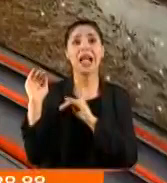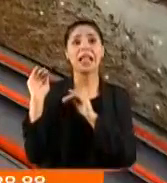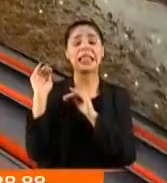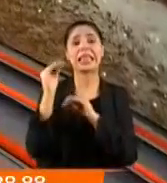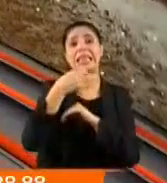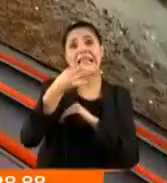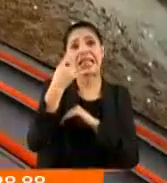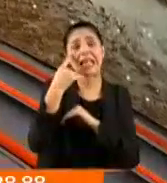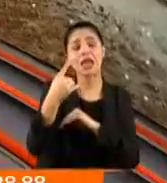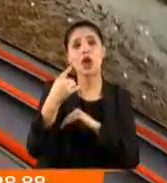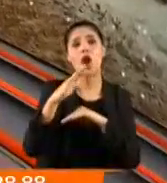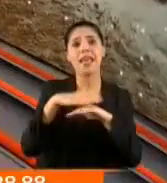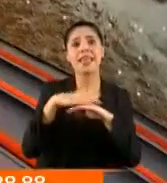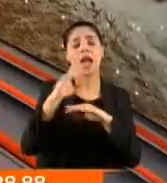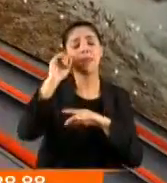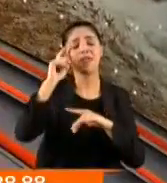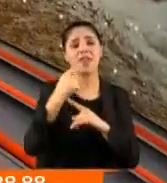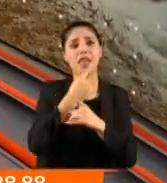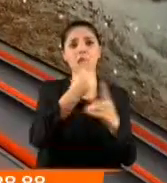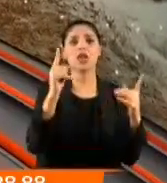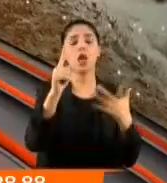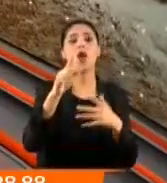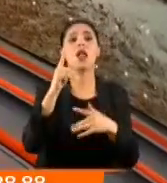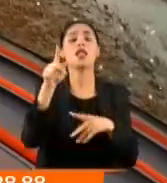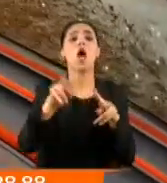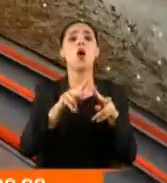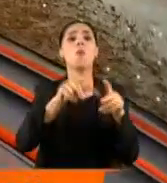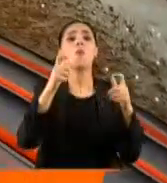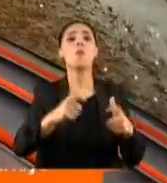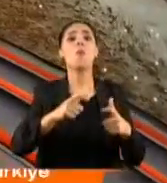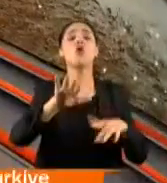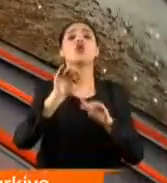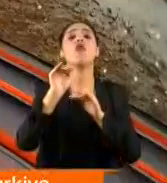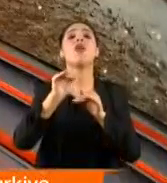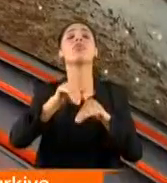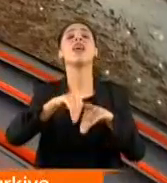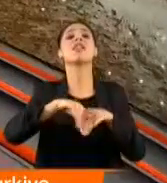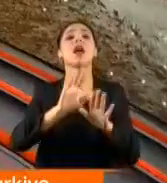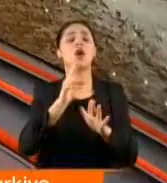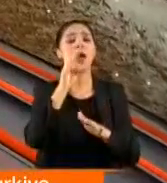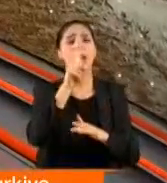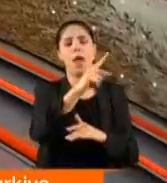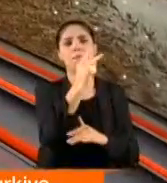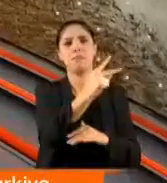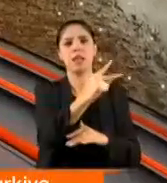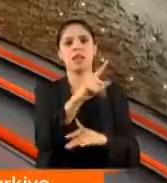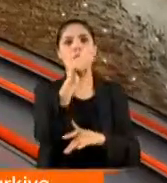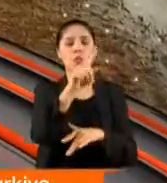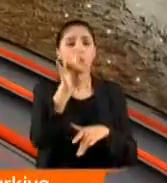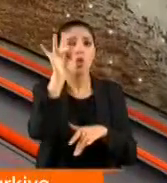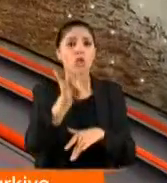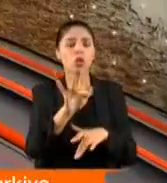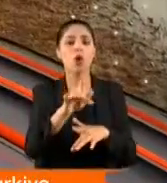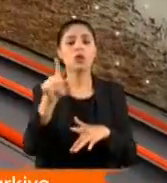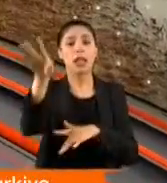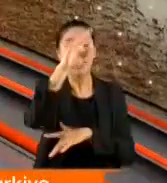izniyle gerçekleştiği yorumunu yapmıştı. Fakat Moskova hiç de öyle beklendiği kadar destek çıkmadı Ermenistan'a. Siz de izliyorsunuz. İşte tam da bu noktada bu